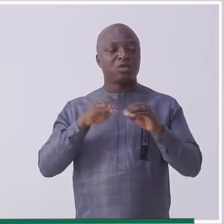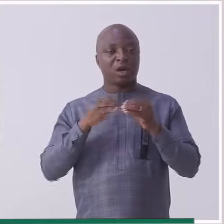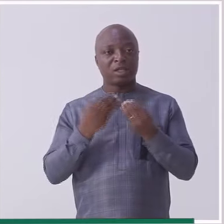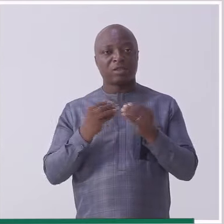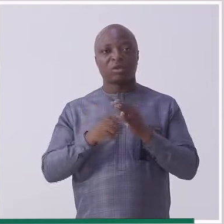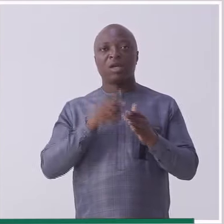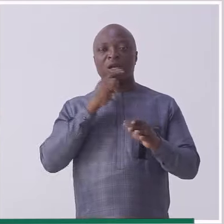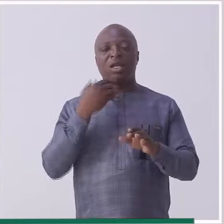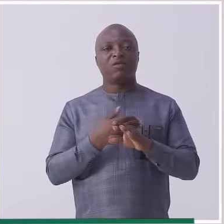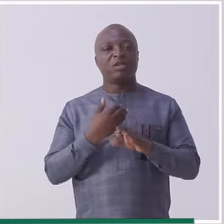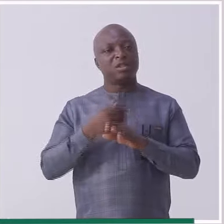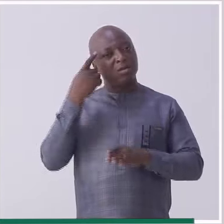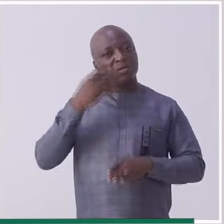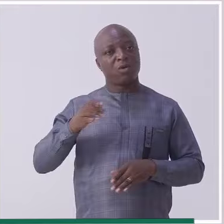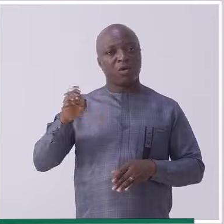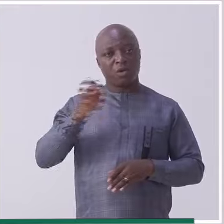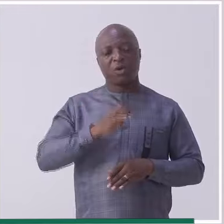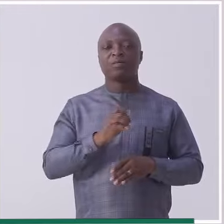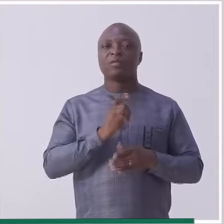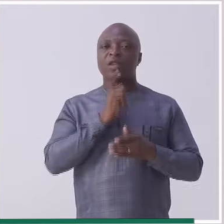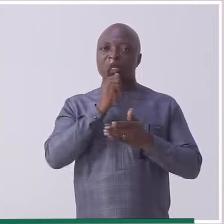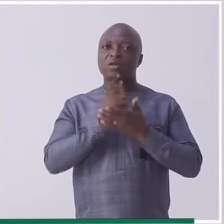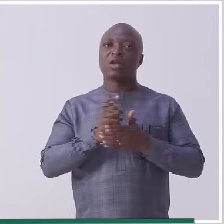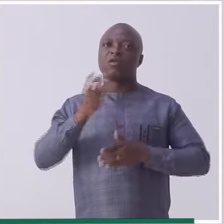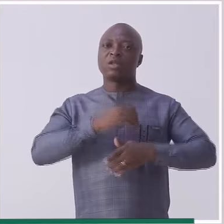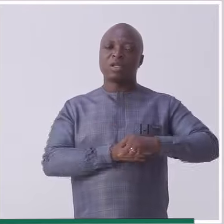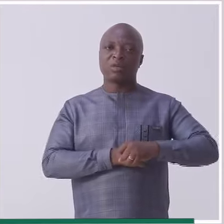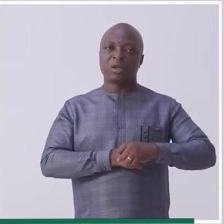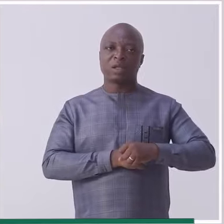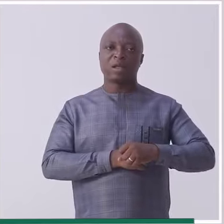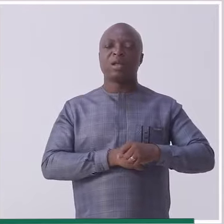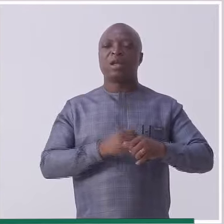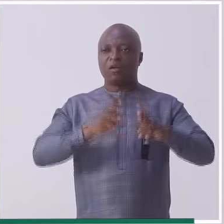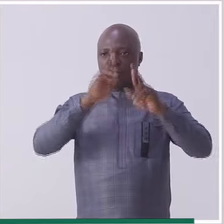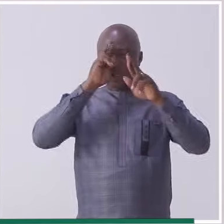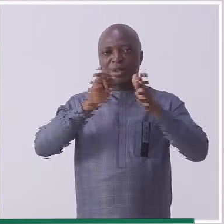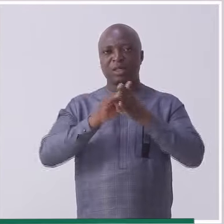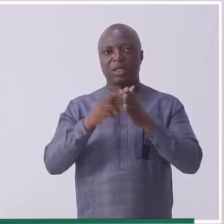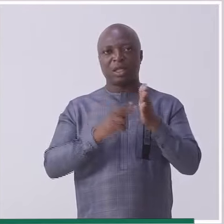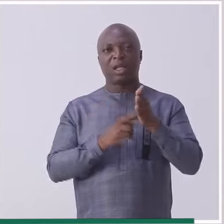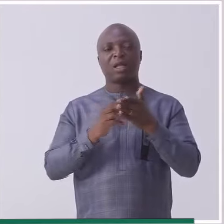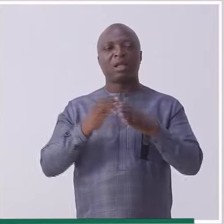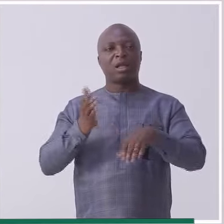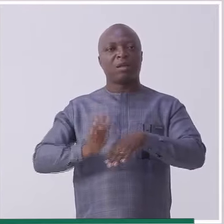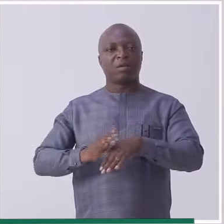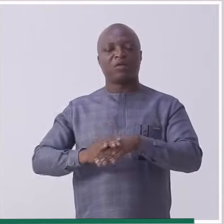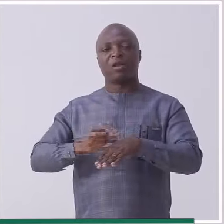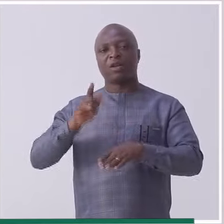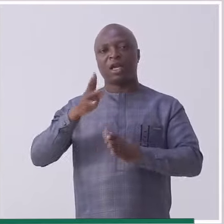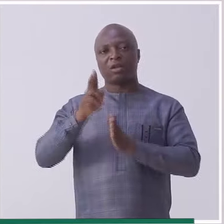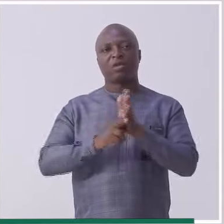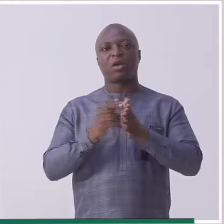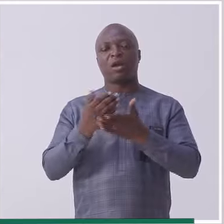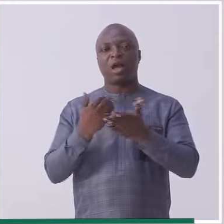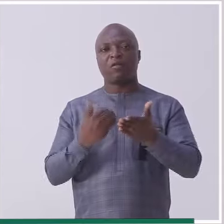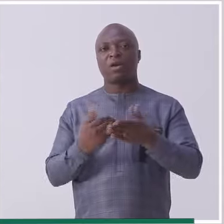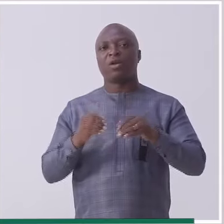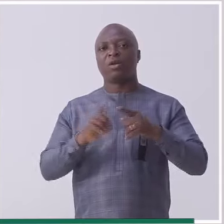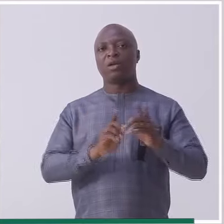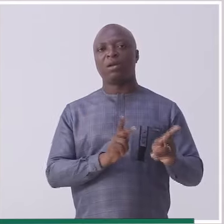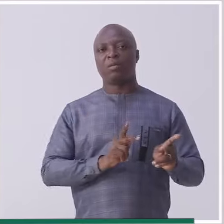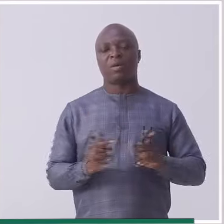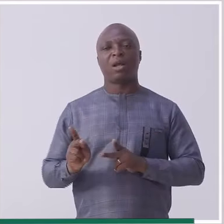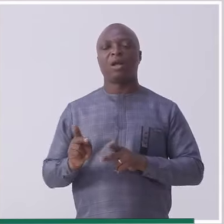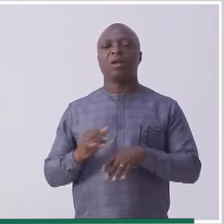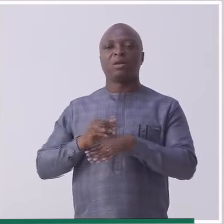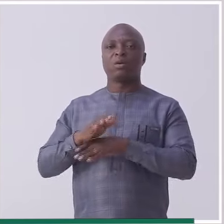il est difficile pour eux d'assurer votre sécurité. Donc il faut respecter cette règle, prévenir 24 heures avant. Donner les plans de